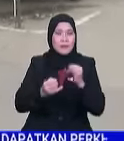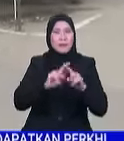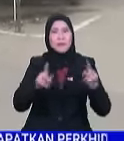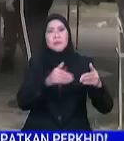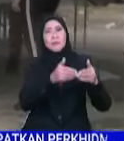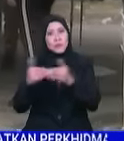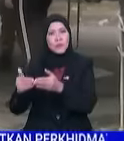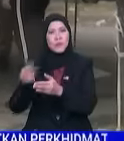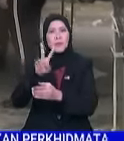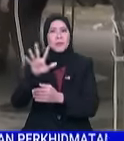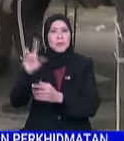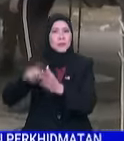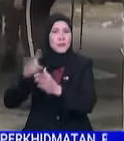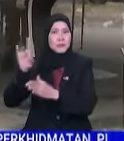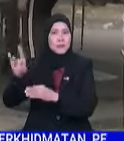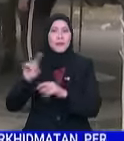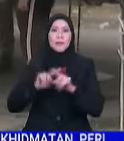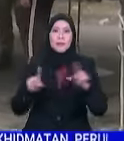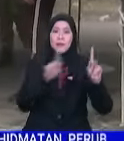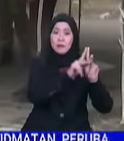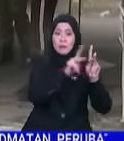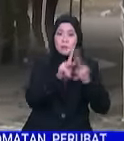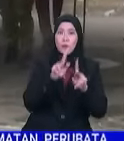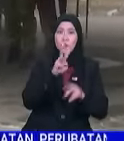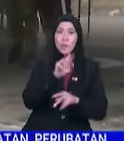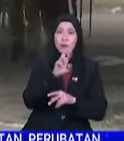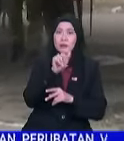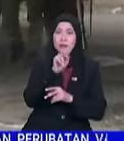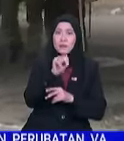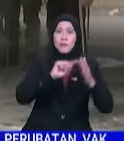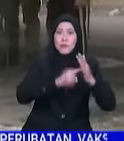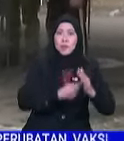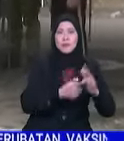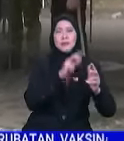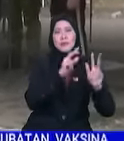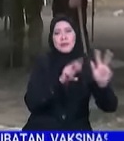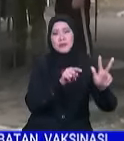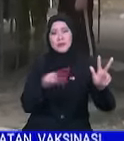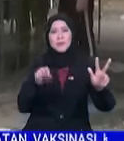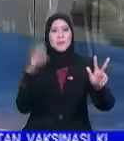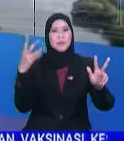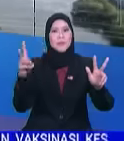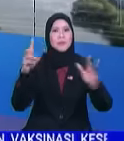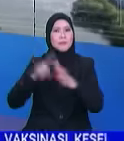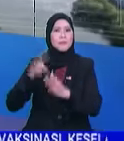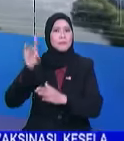Ogos, manakala PKPD Kampung Warisan berkuat kuasa 3 hingga 16 Ogos.